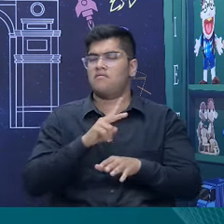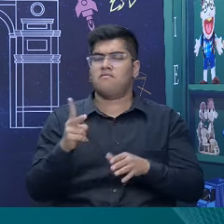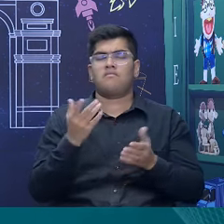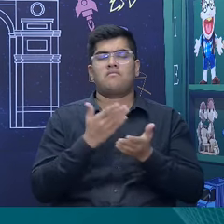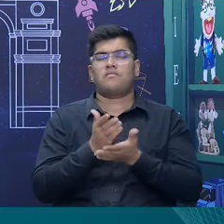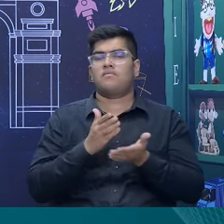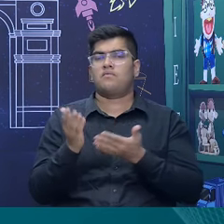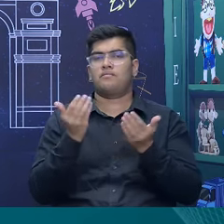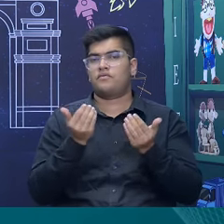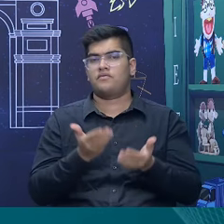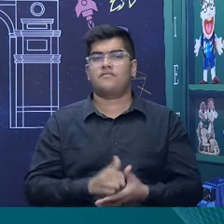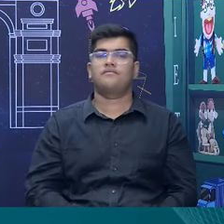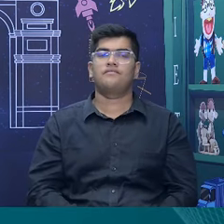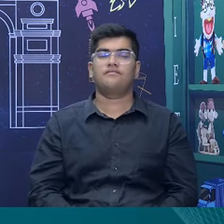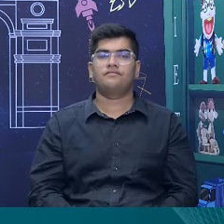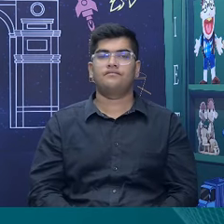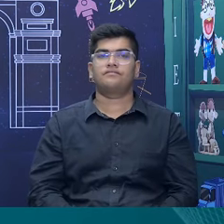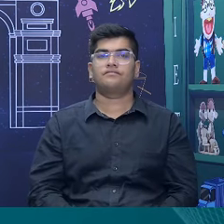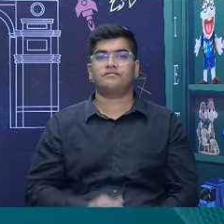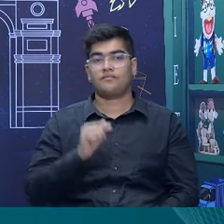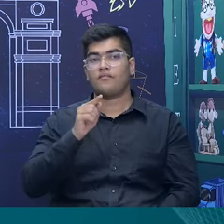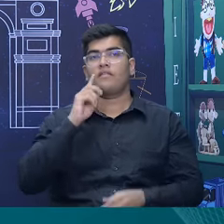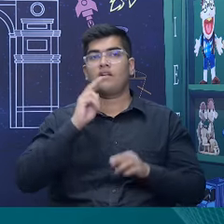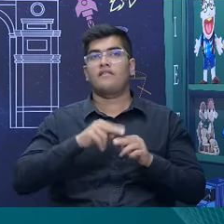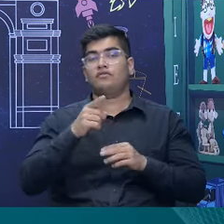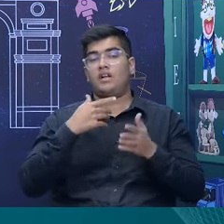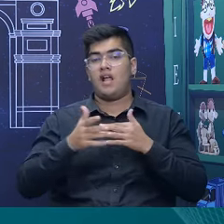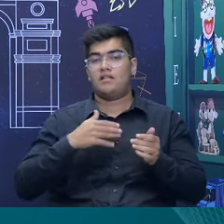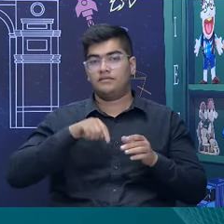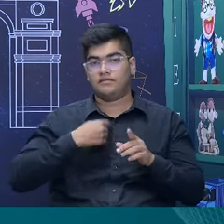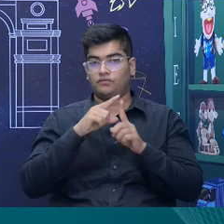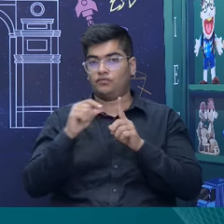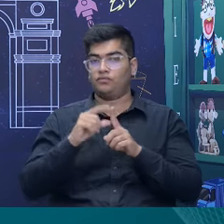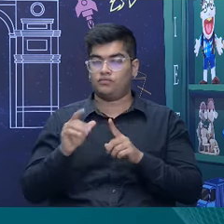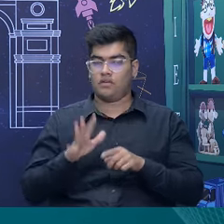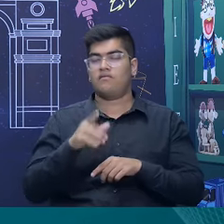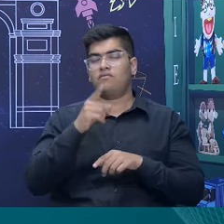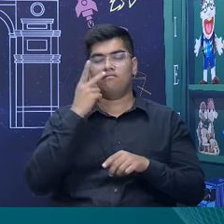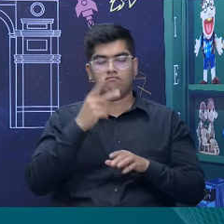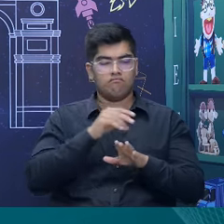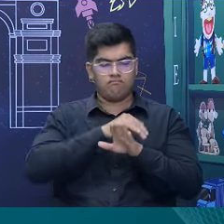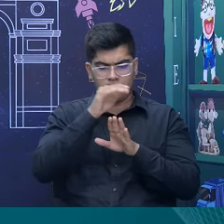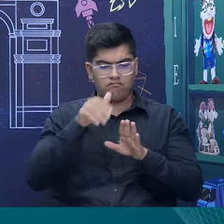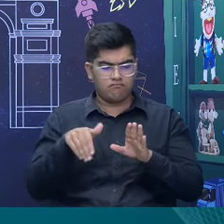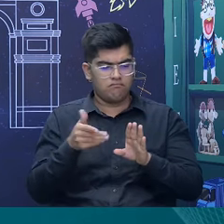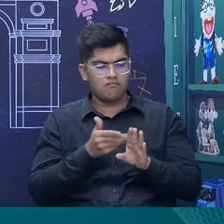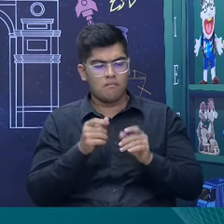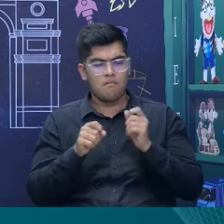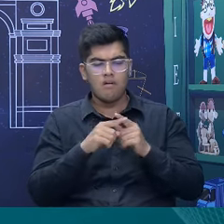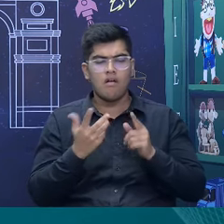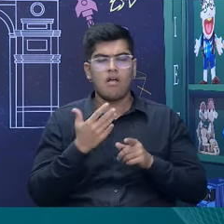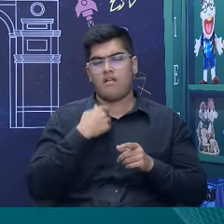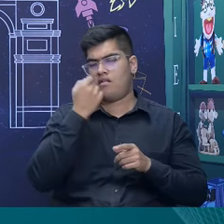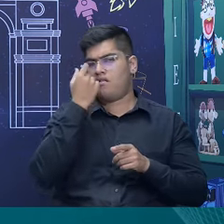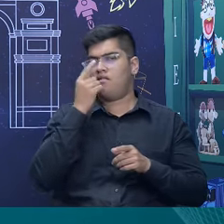जब आप करके देखते हैं तो आपके जो फॉर्मूले होते हैं वह आपको बहुत अच्छे से समझ में आ है कि हां ये क्यों बने हैं और कैसे हमने